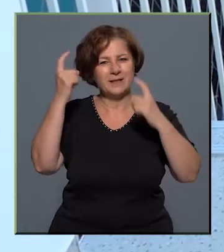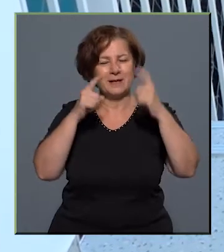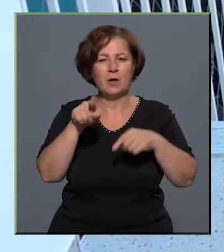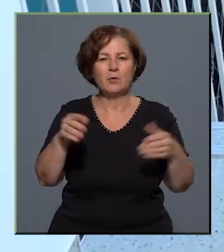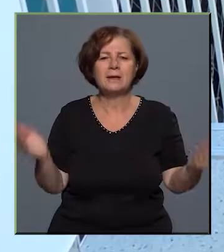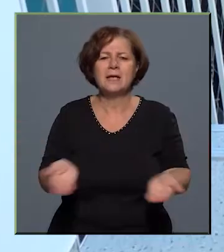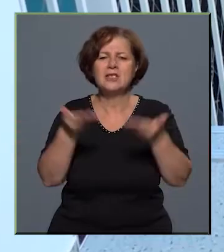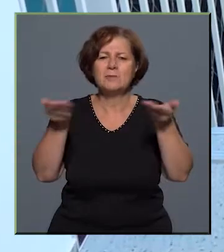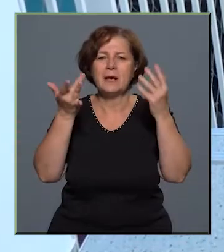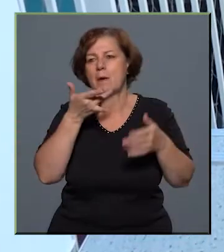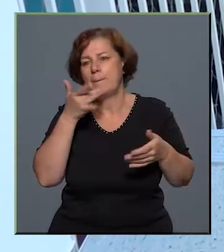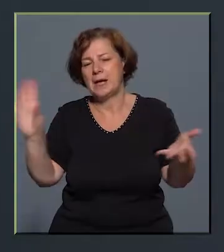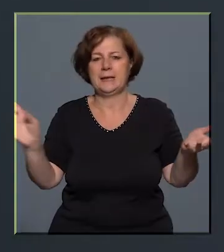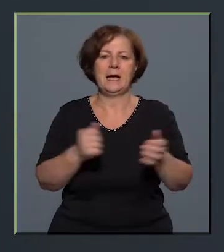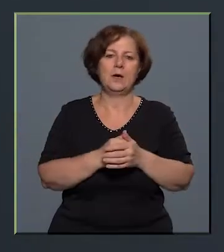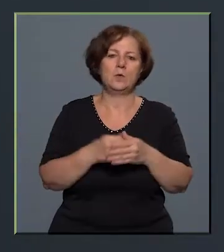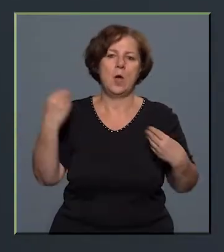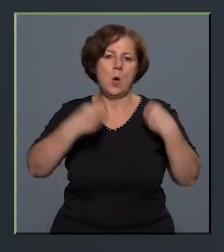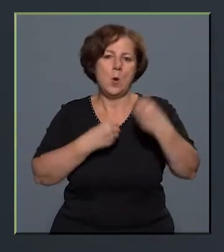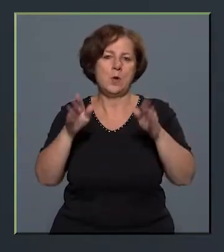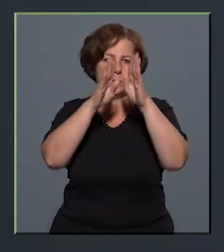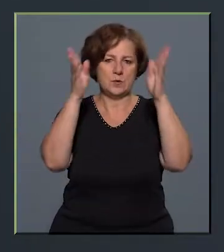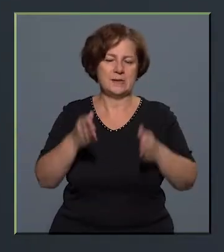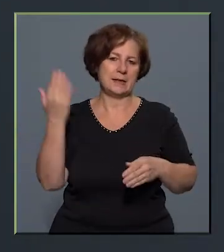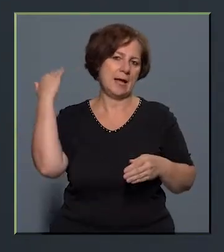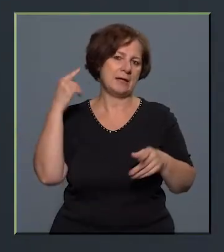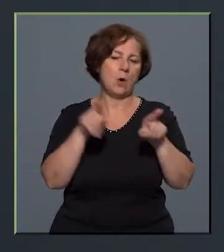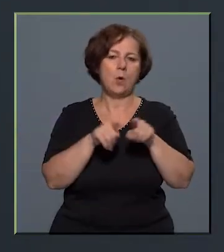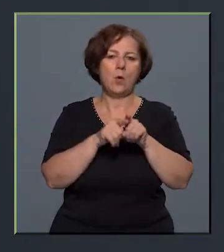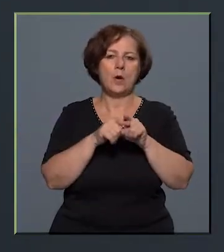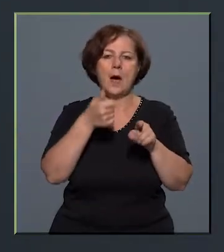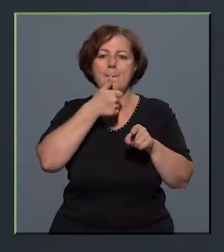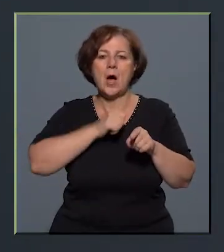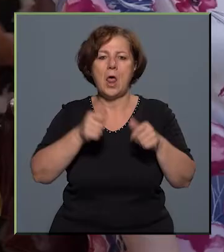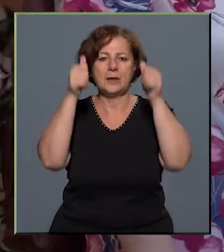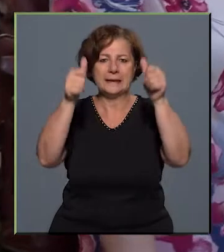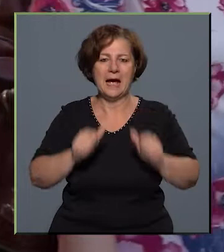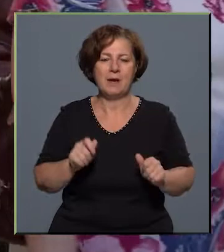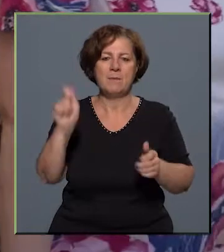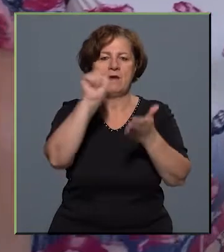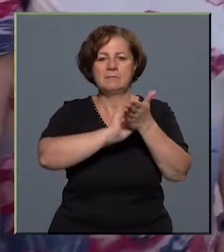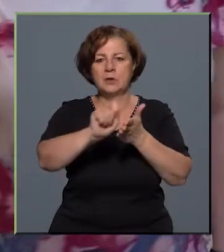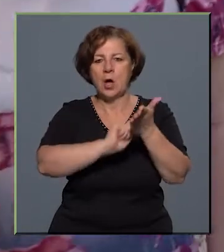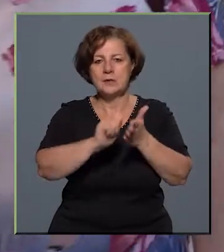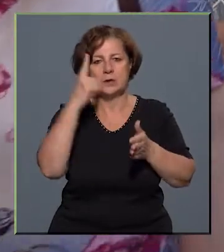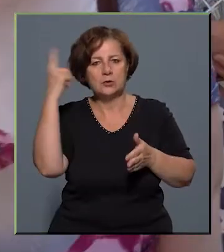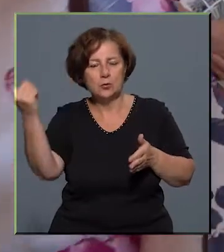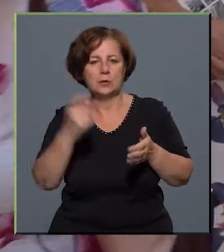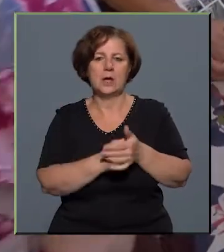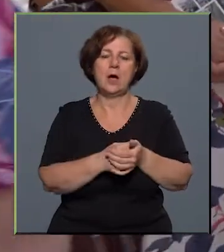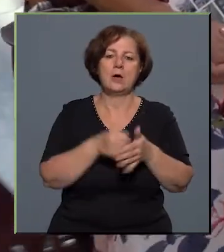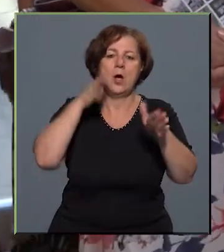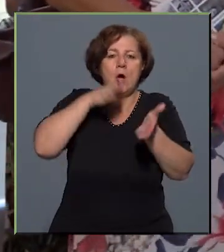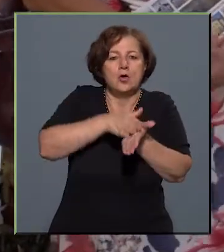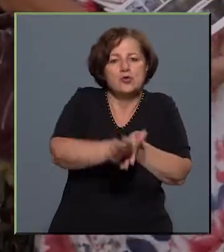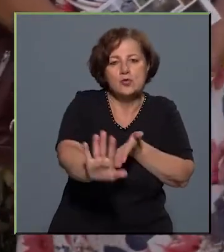őket inspirálja. Például a öltöző szekrényeknek a hátuljára olyan palatáblát tettünk, amire krétával rajzolhatnak, a